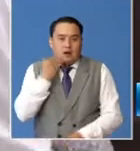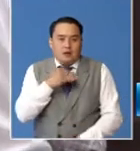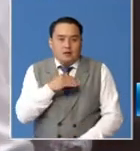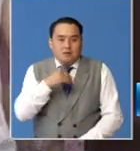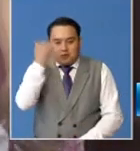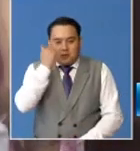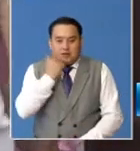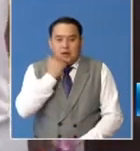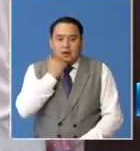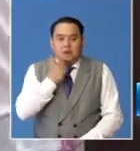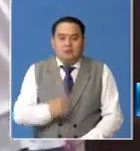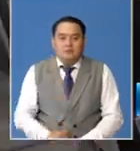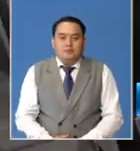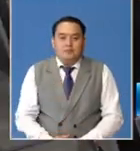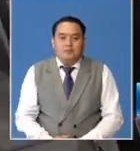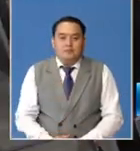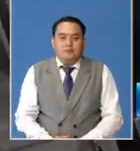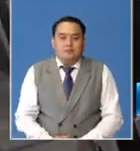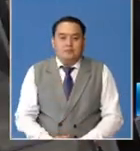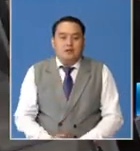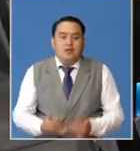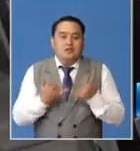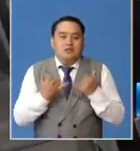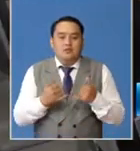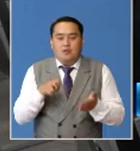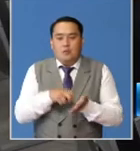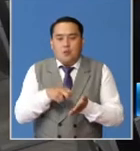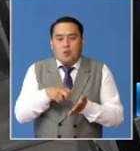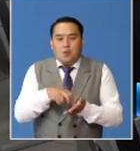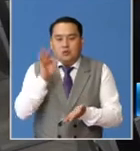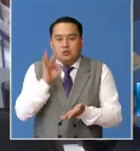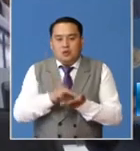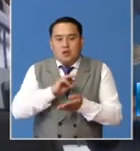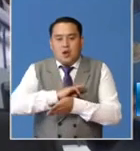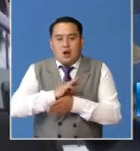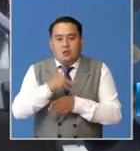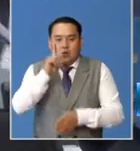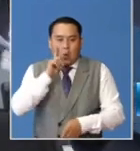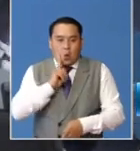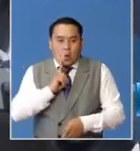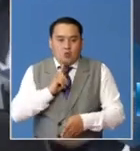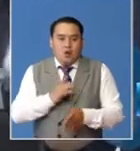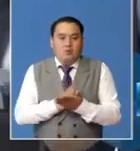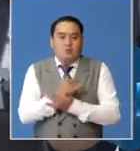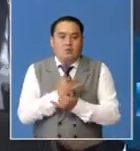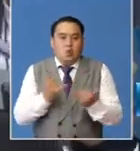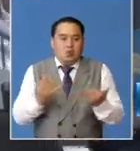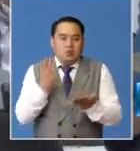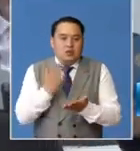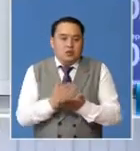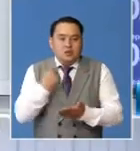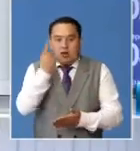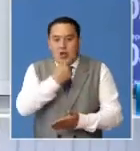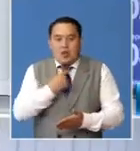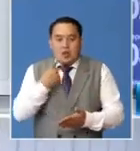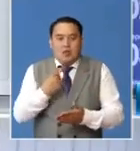Качественно. Спасибо. Проводите почаще. На сегодня Казпочта в целях обеспечения удобства и онлайн-обслуживания имеет свой личный